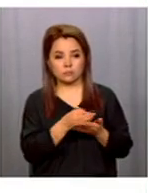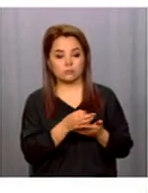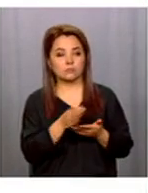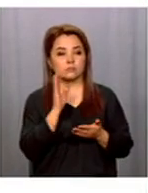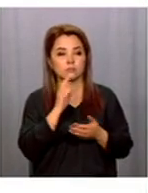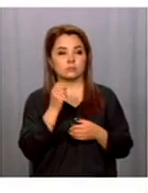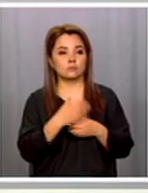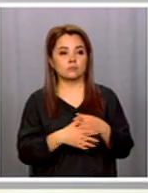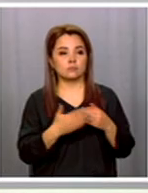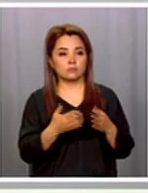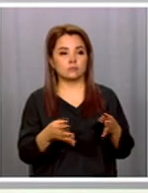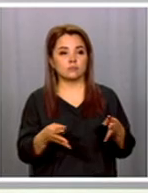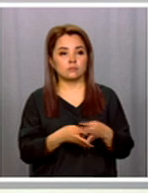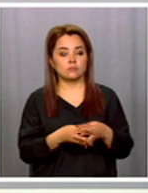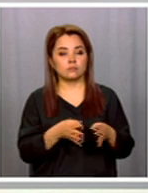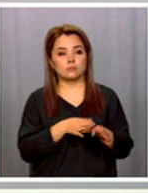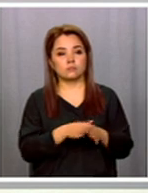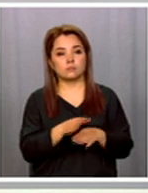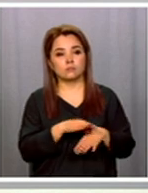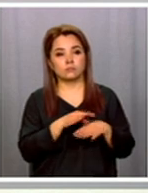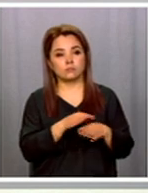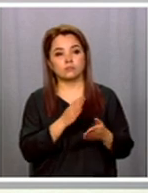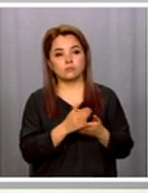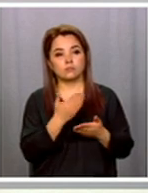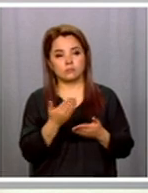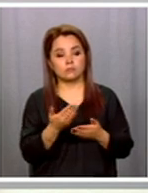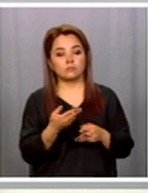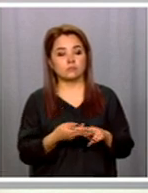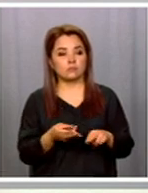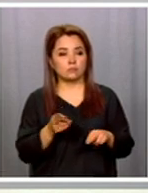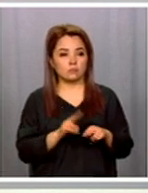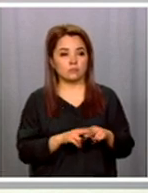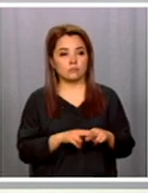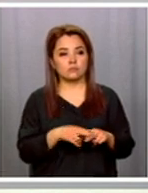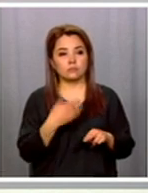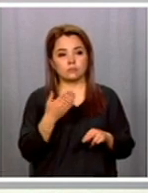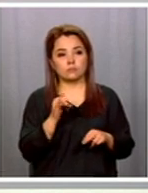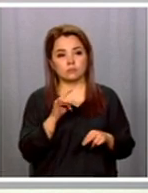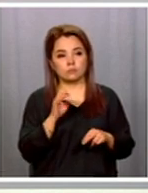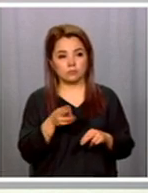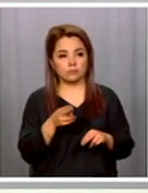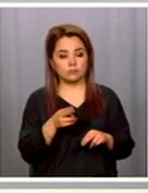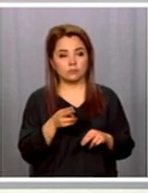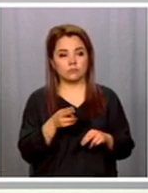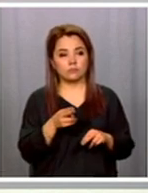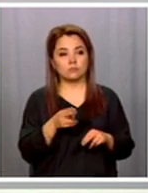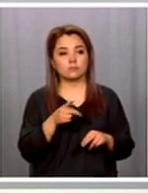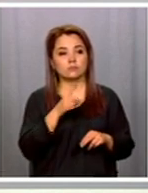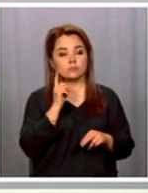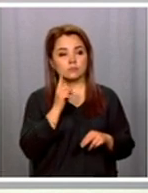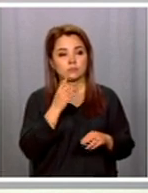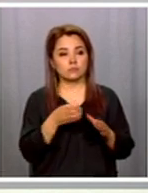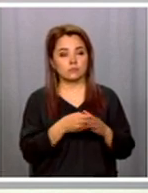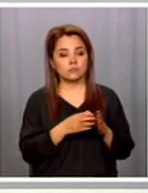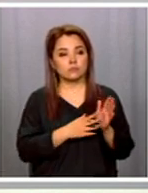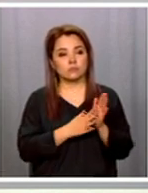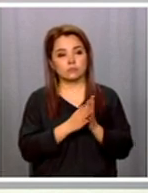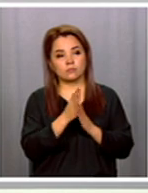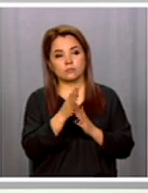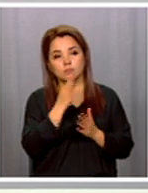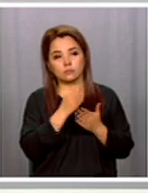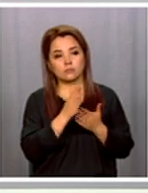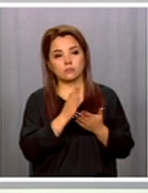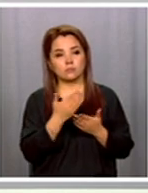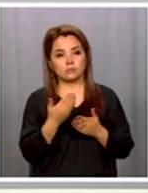ортада ұрықтануды жүзеге асырады, сөйтіп ұрықтан жас өскінше өсіп